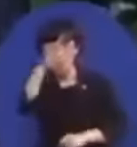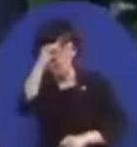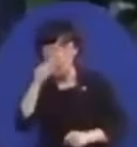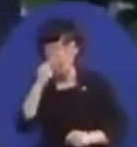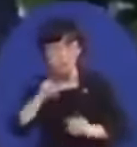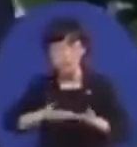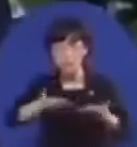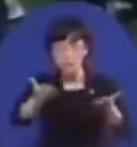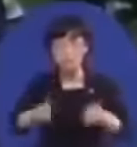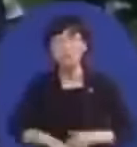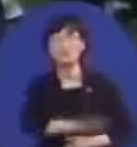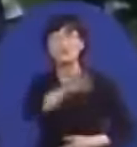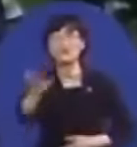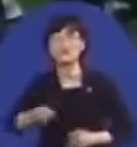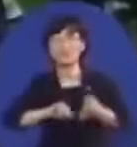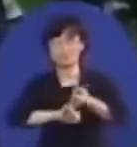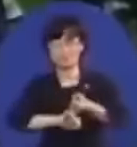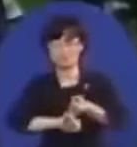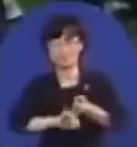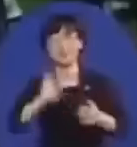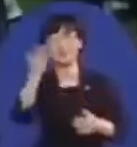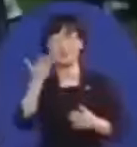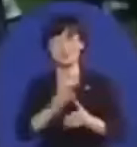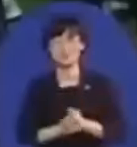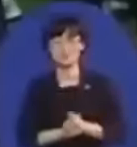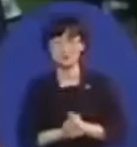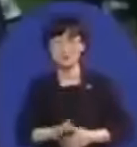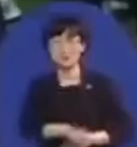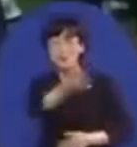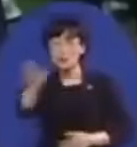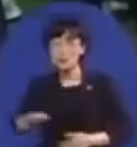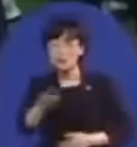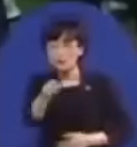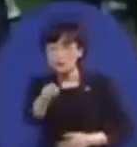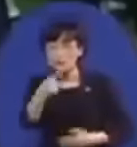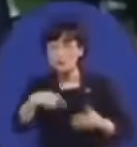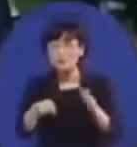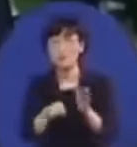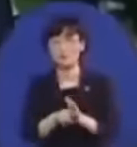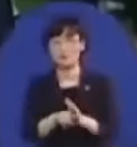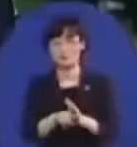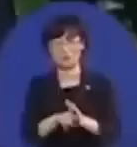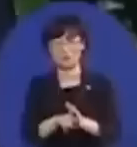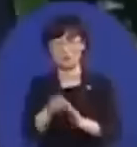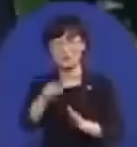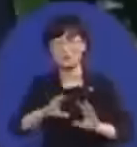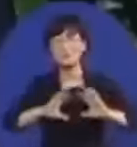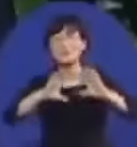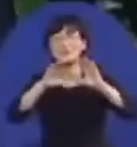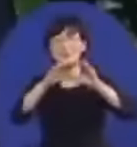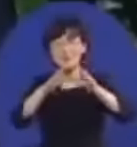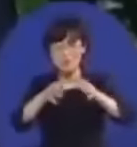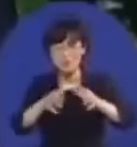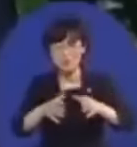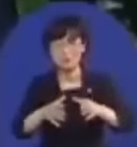것이 우리가 해야 될 일인 것입니다. 우리는 그를 위해서 이 세상에